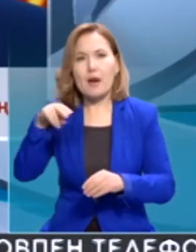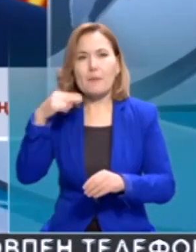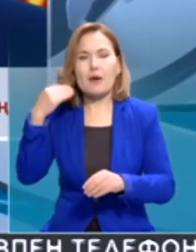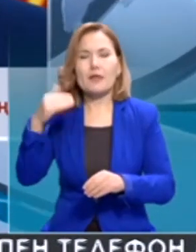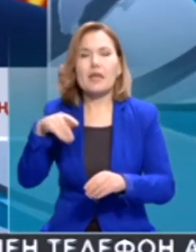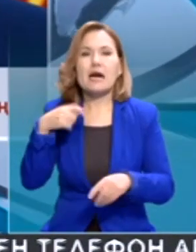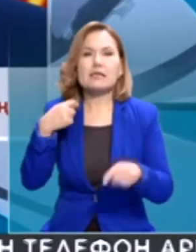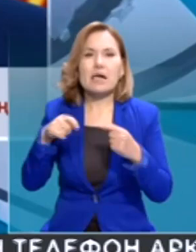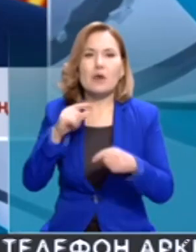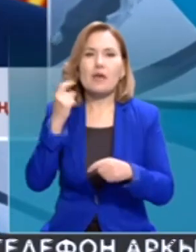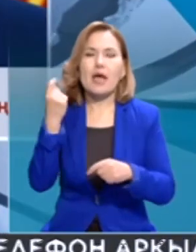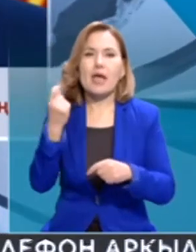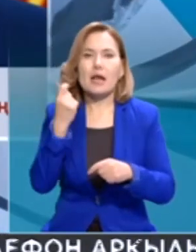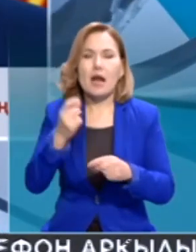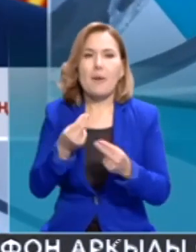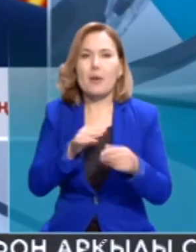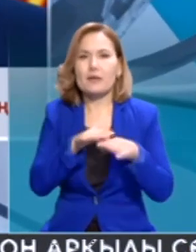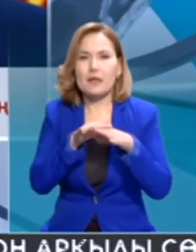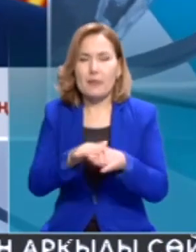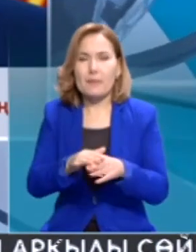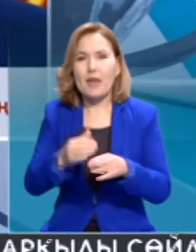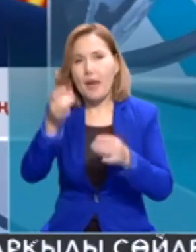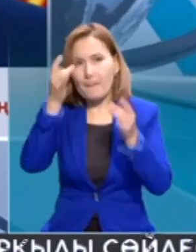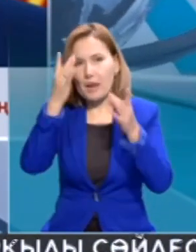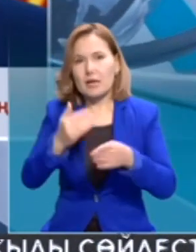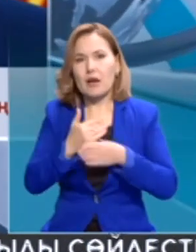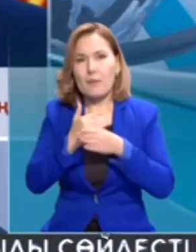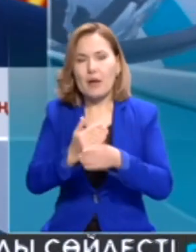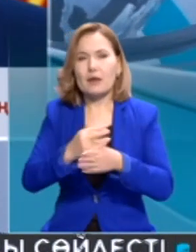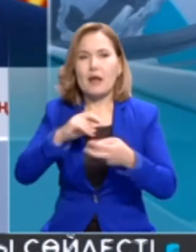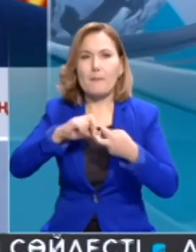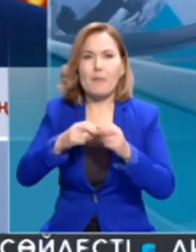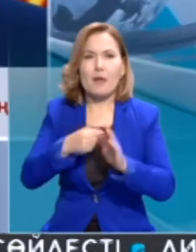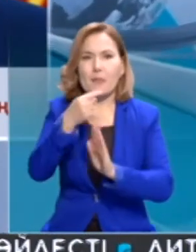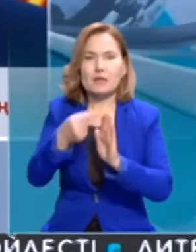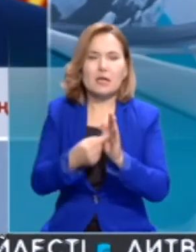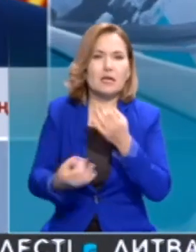президенттері сауда-экономикалық, инвестициялық және мәдени-гуманитарлық мәселелерді талқылады.